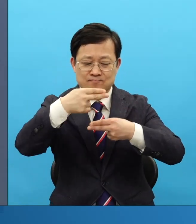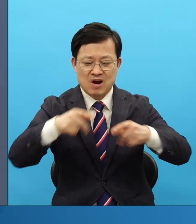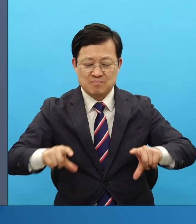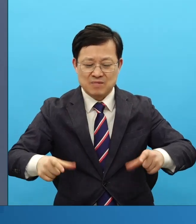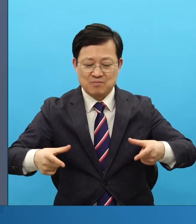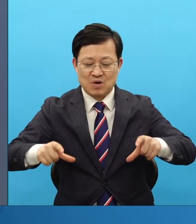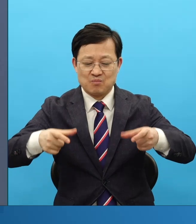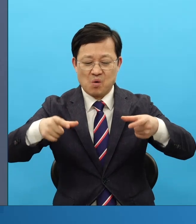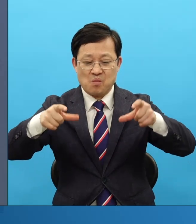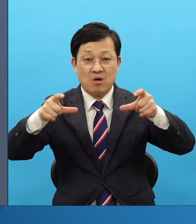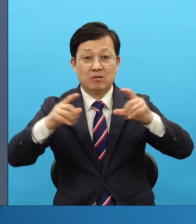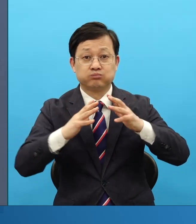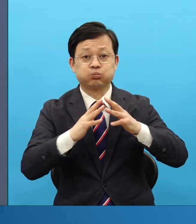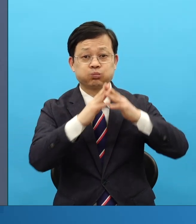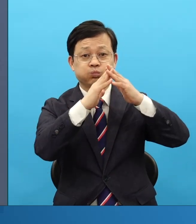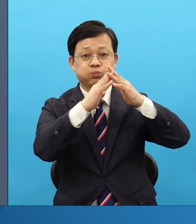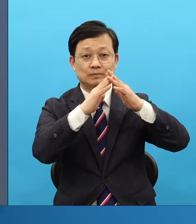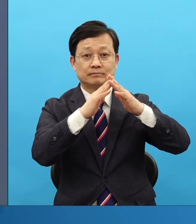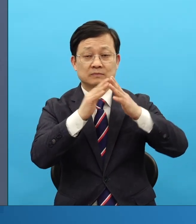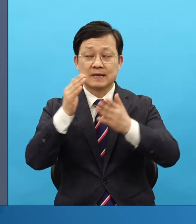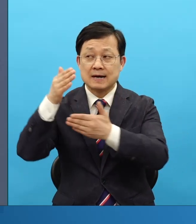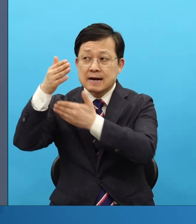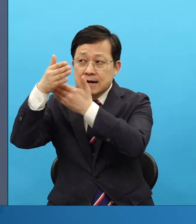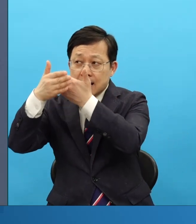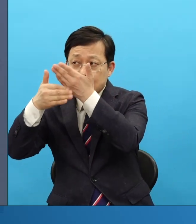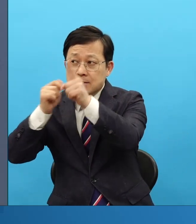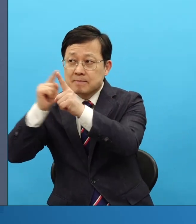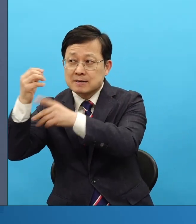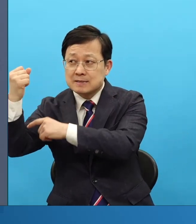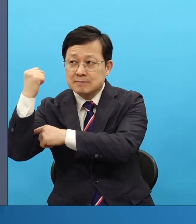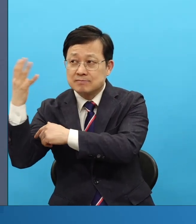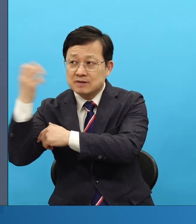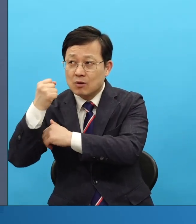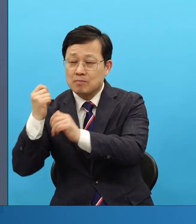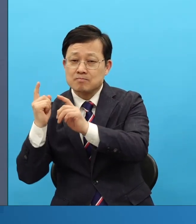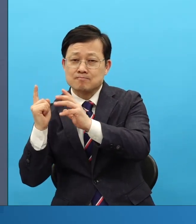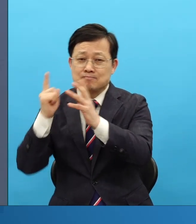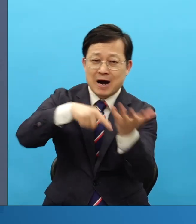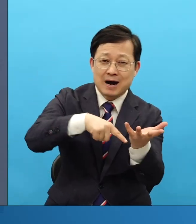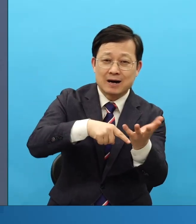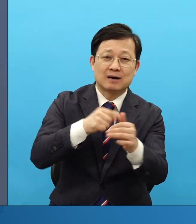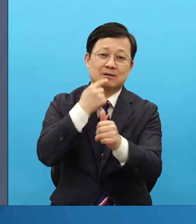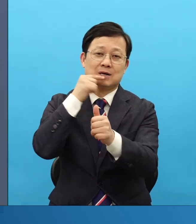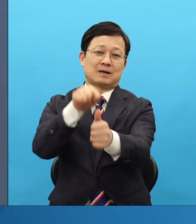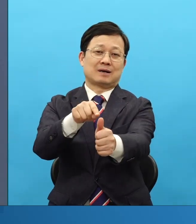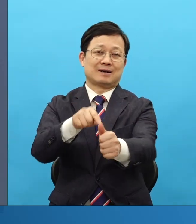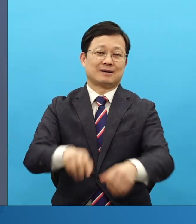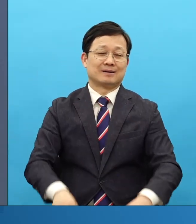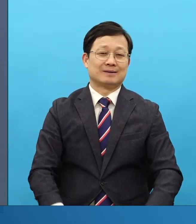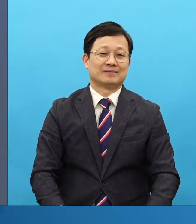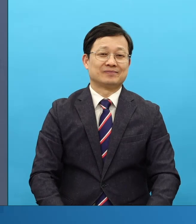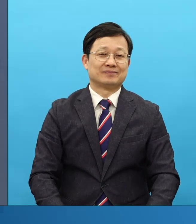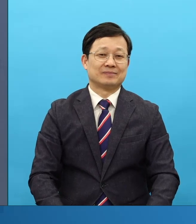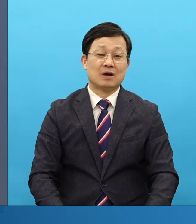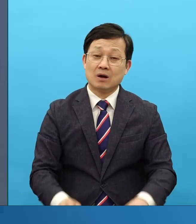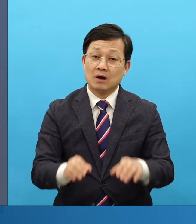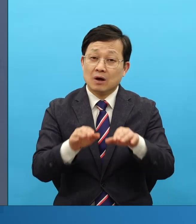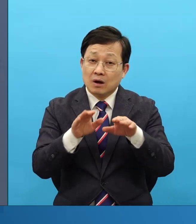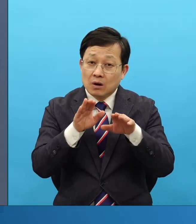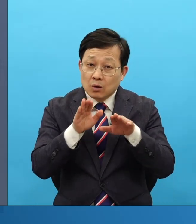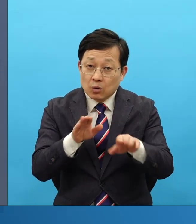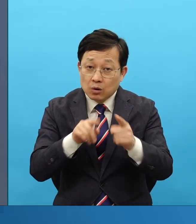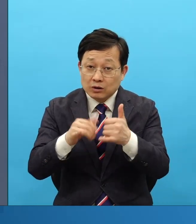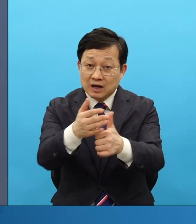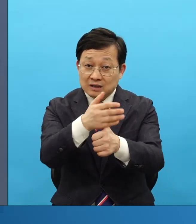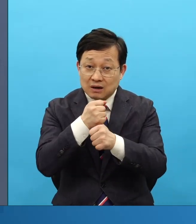great fortified a 하나님의 stronghold inside 말씀의 of you. 능력으로 파괴시켜라. And you have to demolish that in the word of God. 오늘 여러분 언약 닦고 기도하셔야 됩니다. And